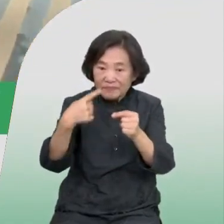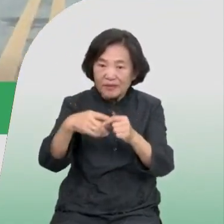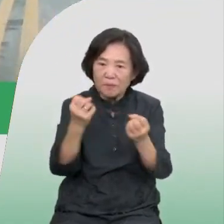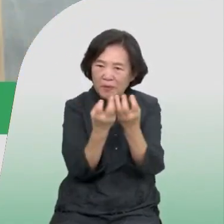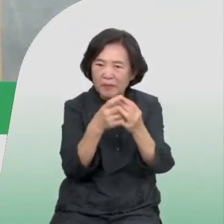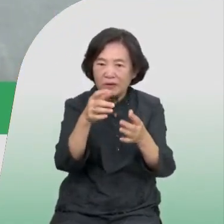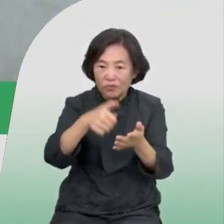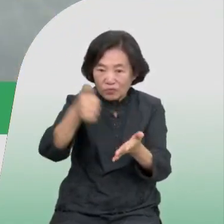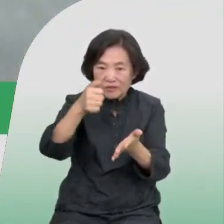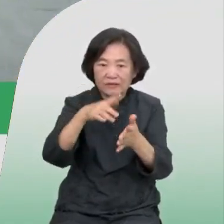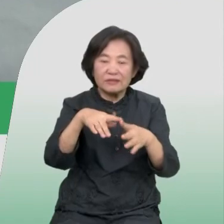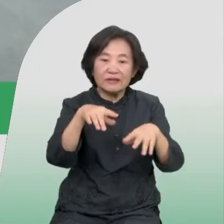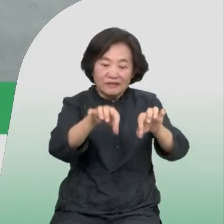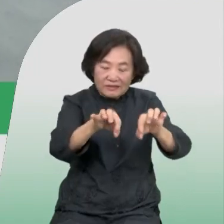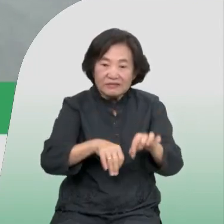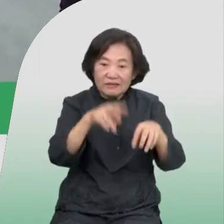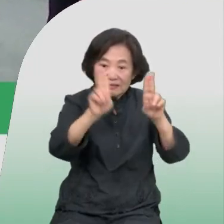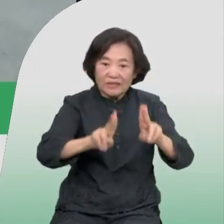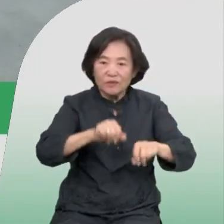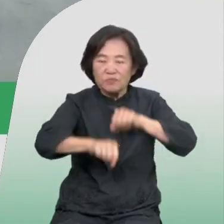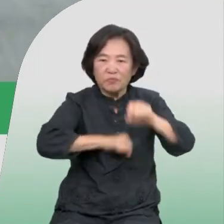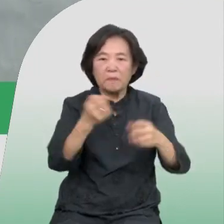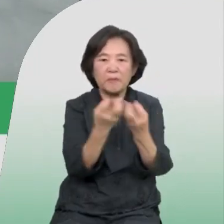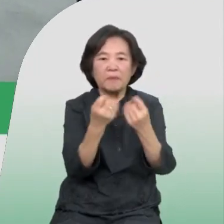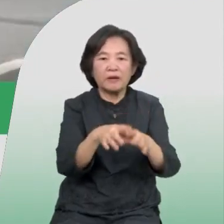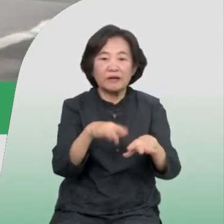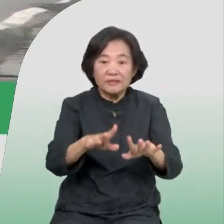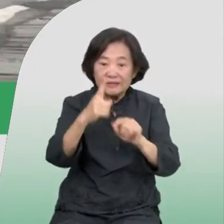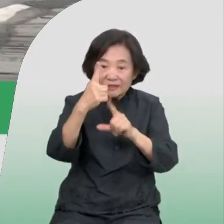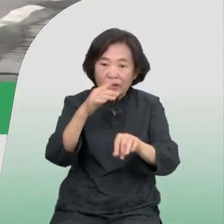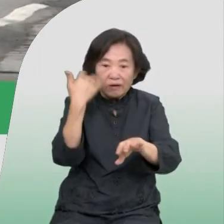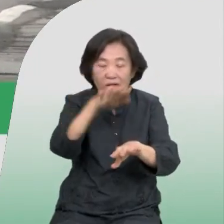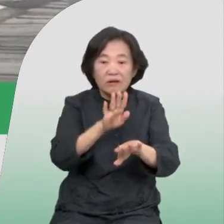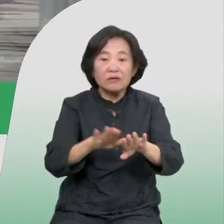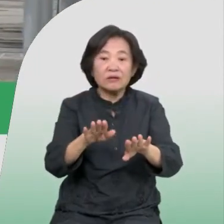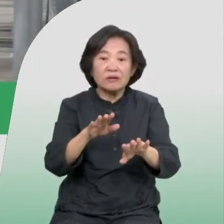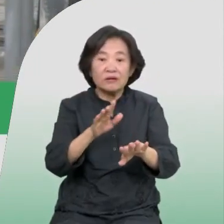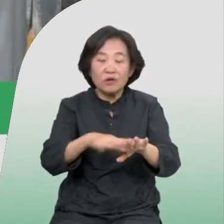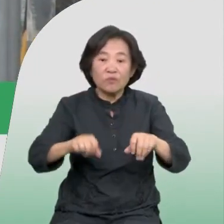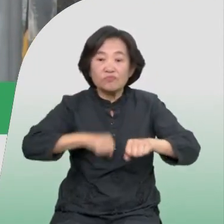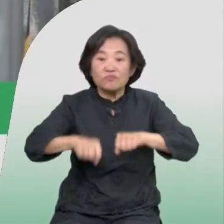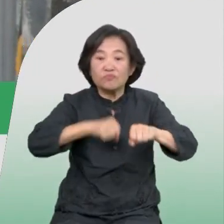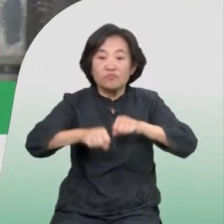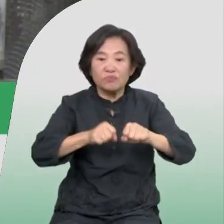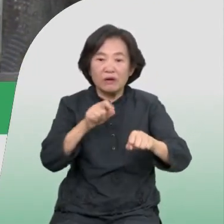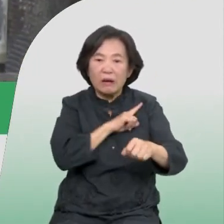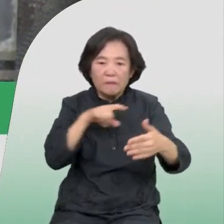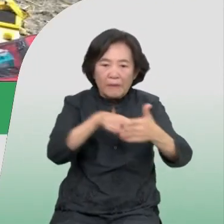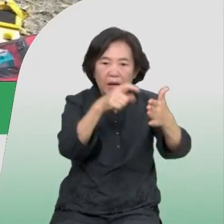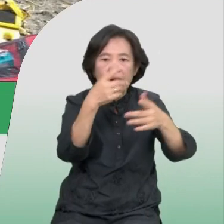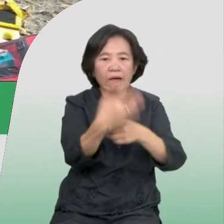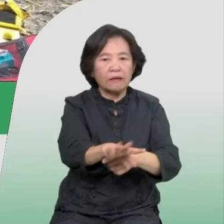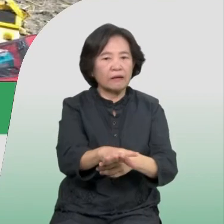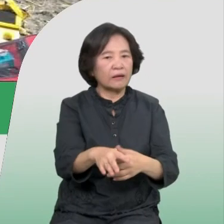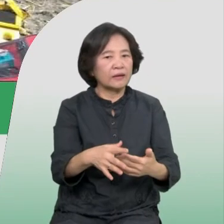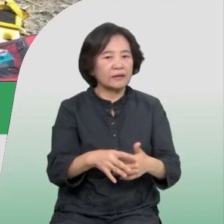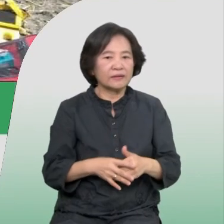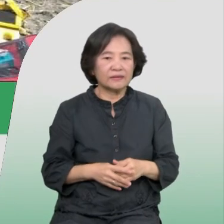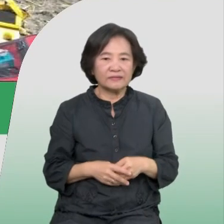起四轮天通车交通意外，竟然出现发生有人下骑天通四轮车，使家己撞到死亡的情